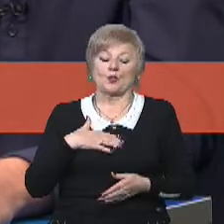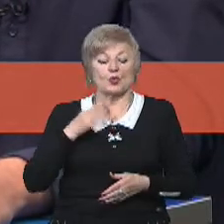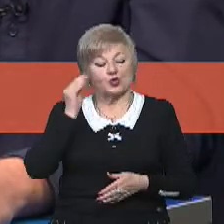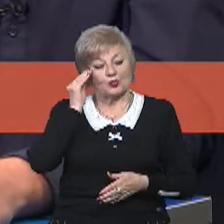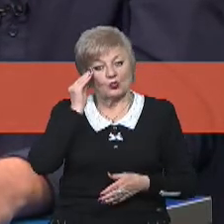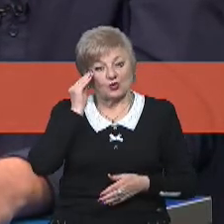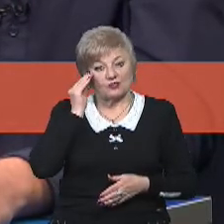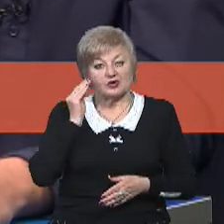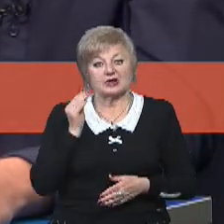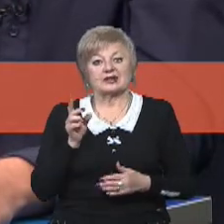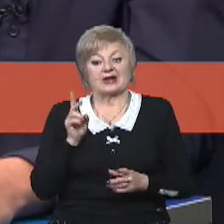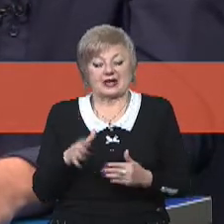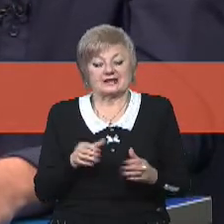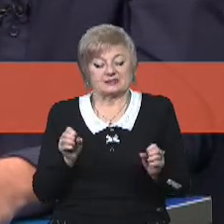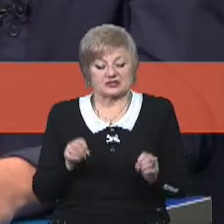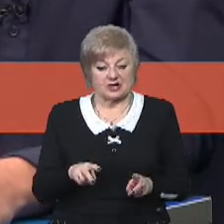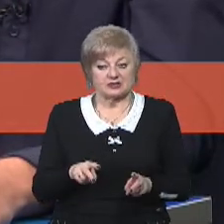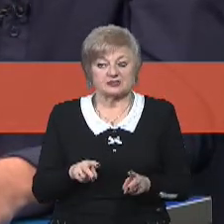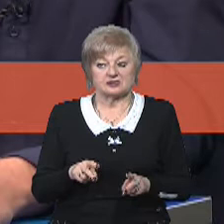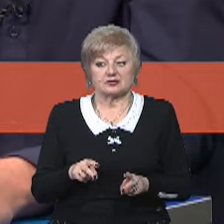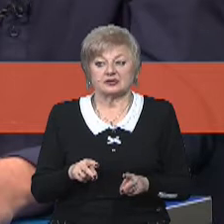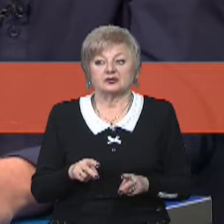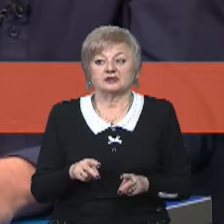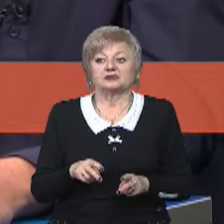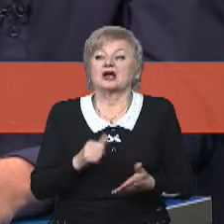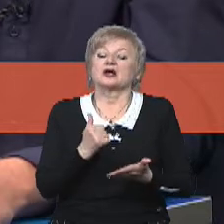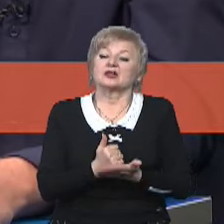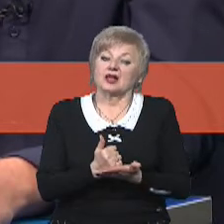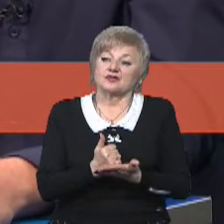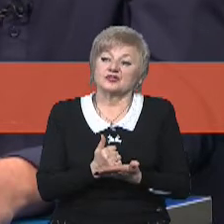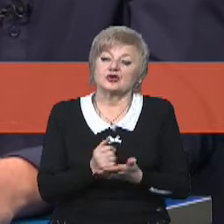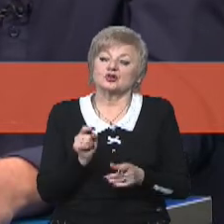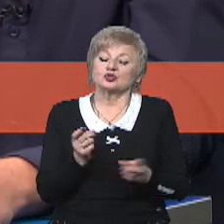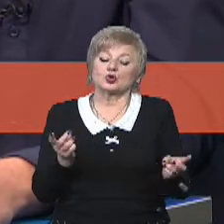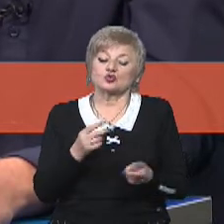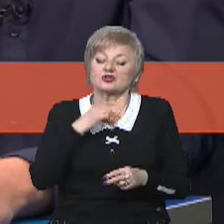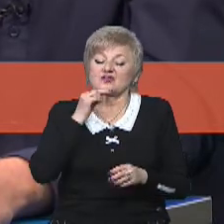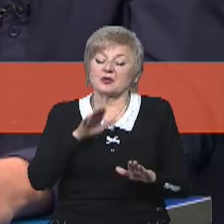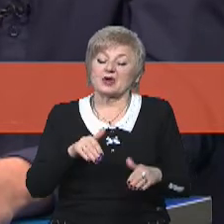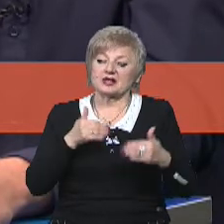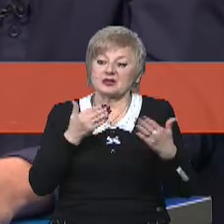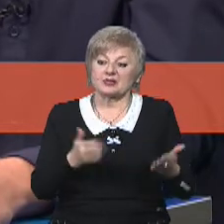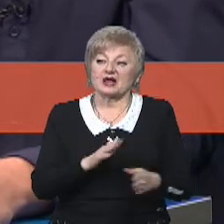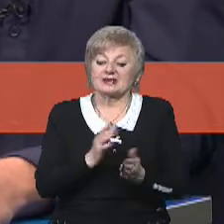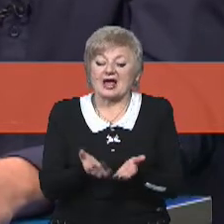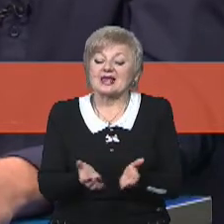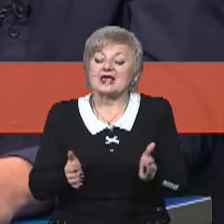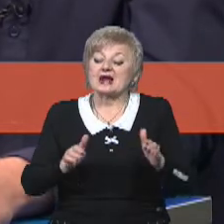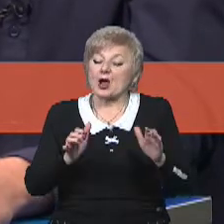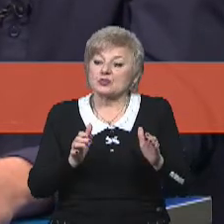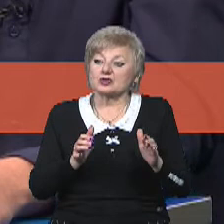з точки зору фахівця, ось, головне, на що потрібно звернути увагу, це на кераміку. Це